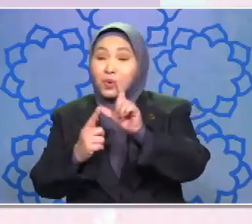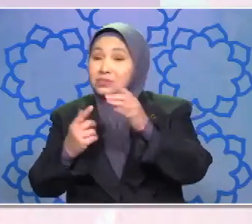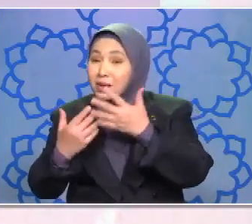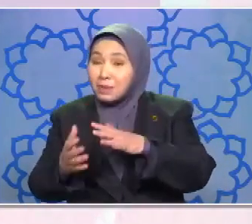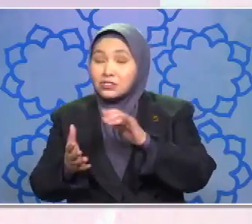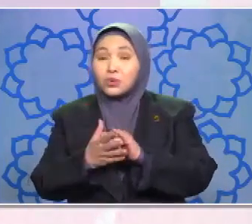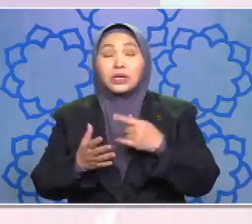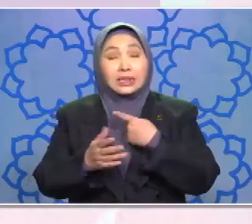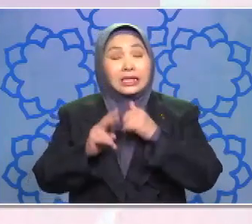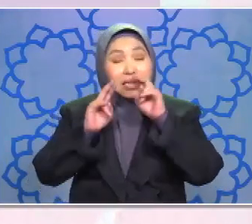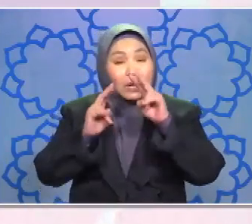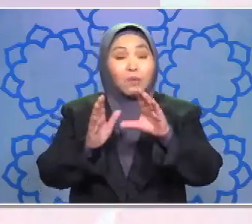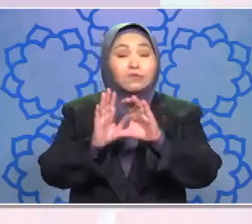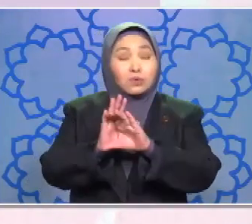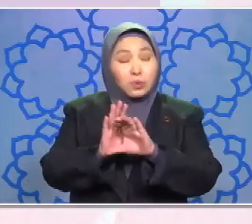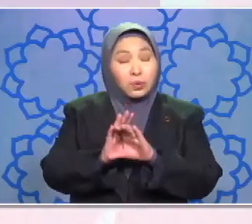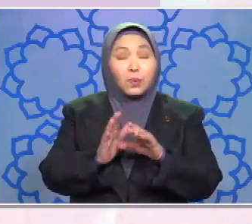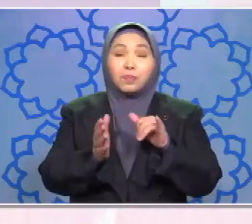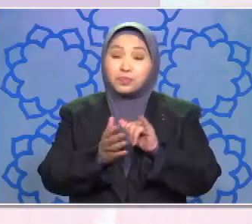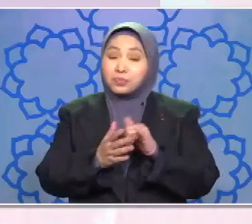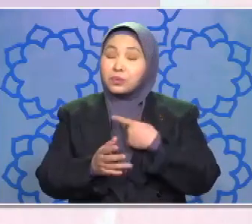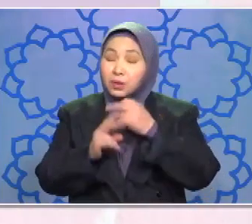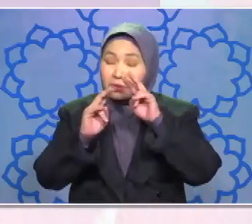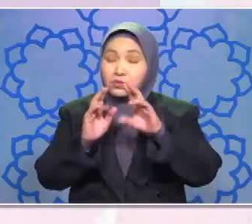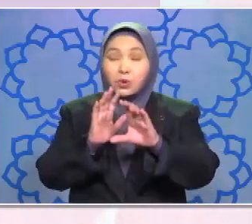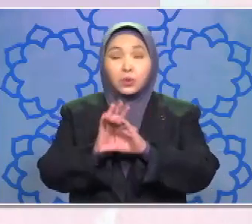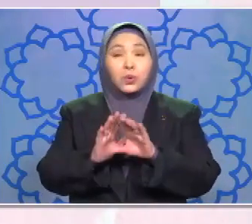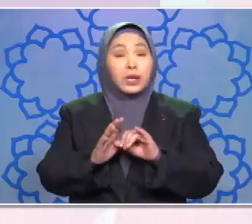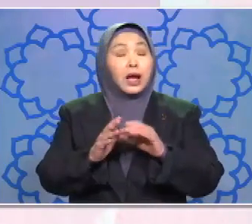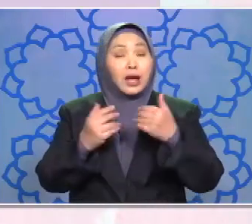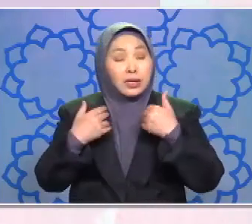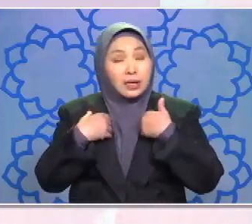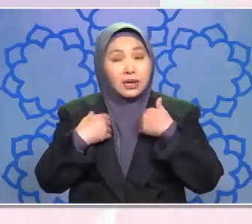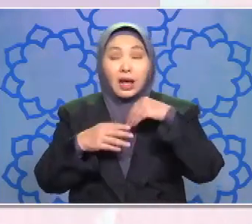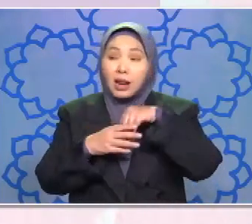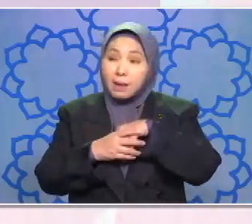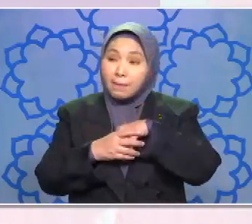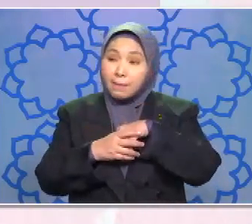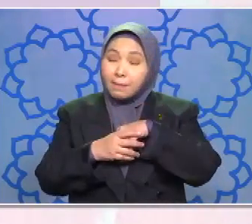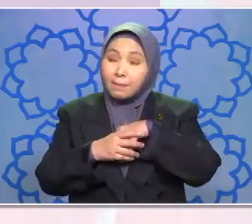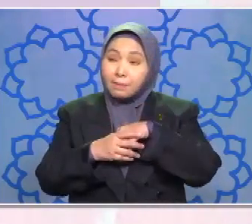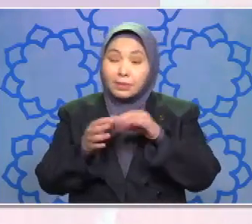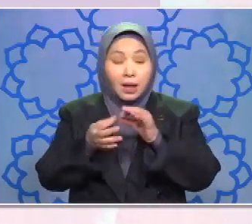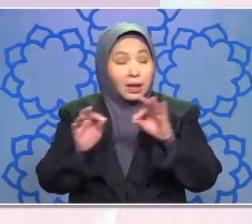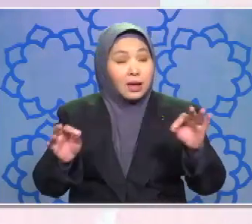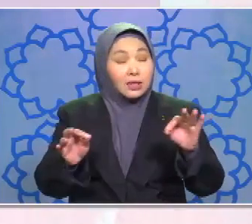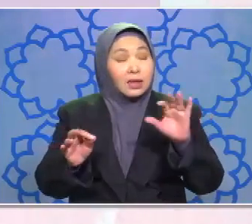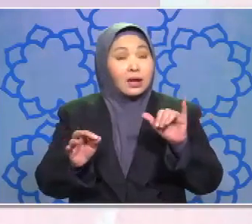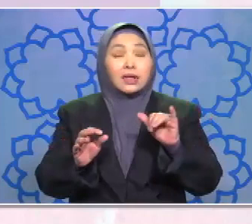kita tengok contoh dia, iaitu contoh yang terdapat dalam ayat